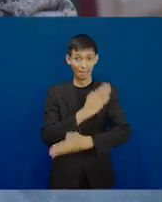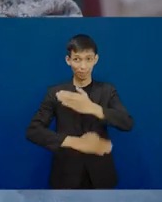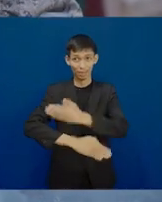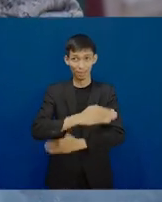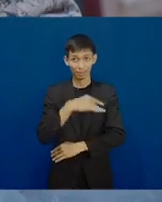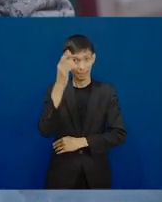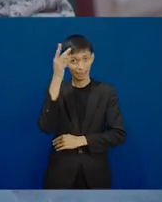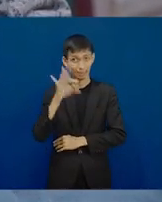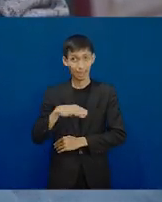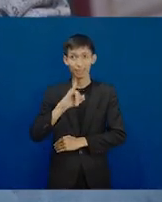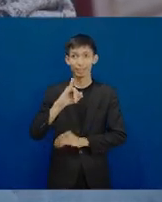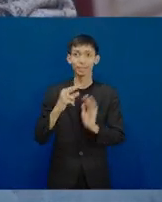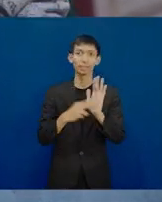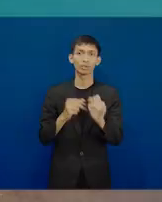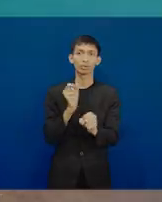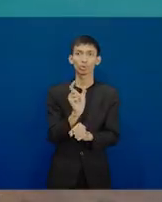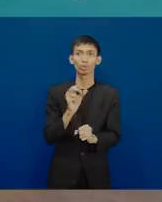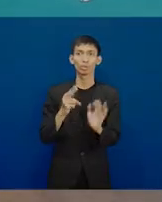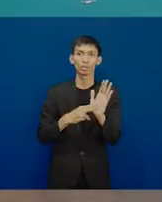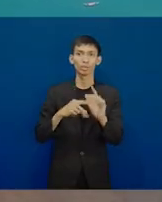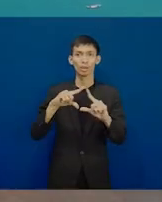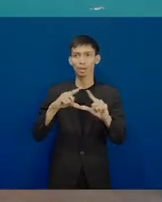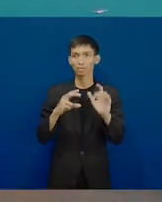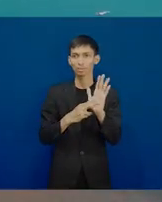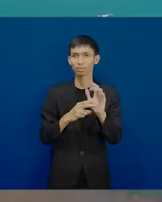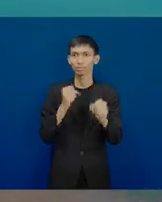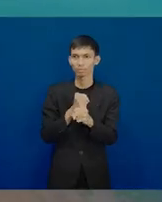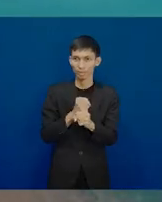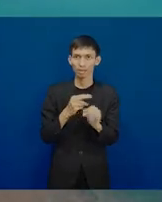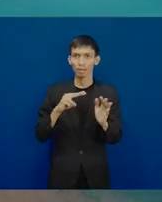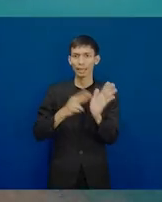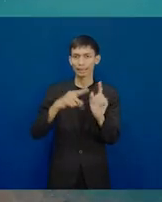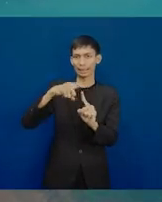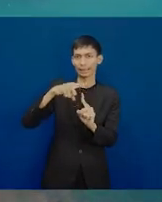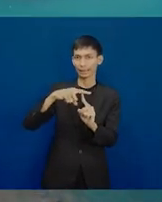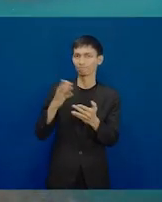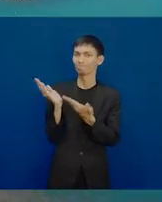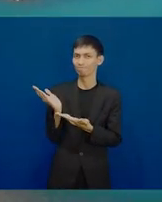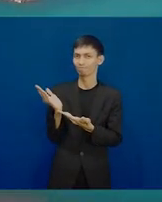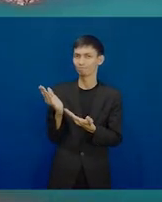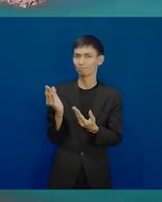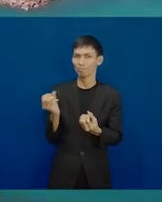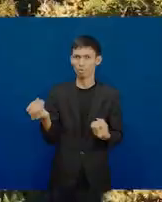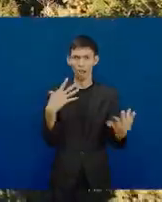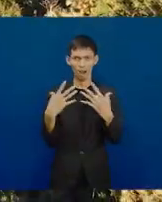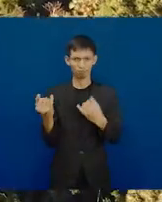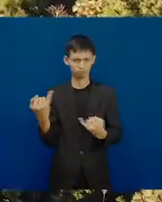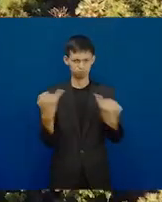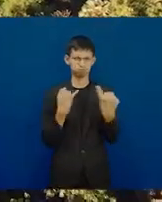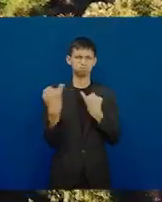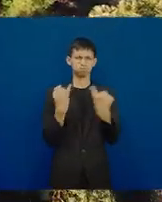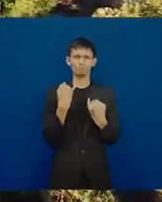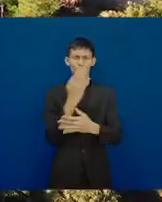penyandang disabilitas di desa inguina Kecamatan Rote barat laut Kabupaten rotendo Nusa Tenggara Timur masih menghadapi